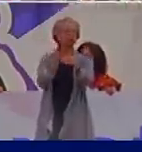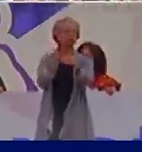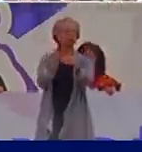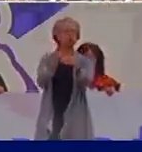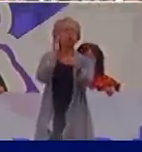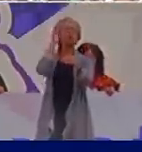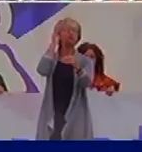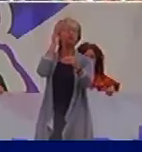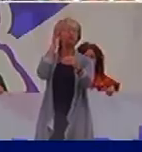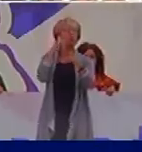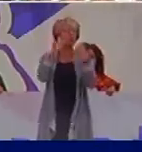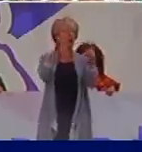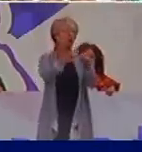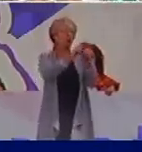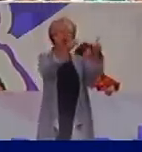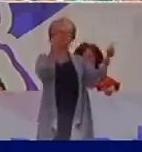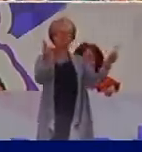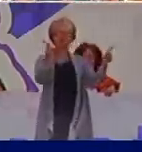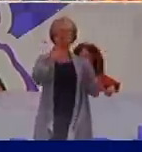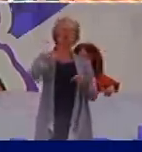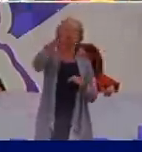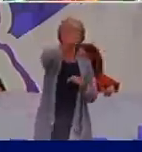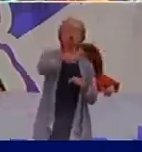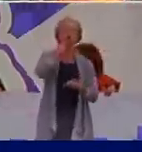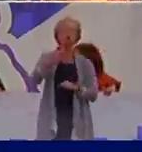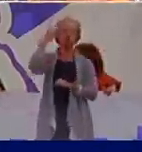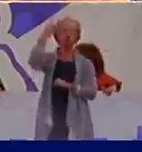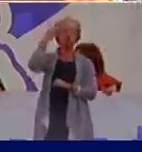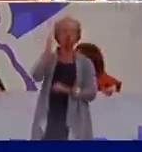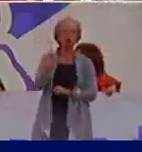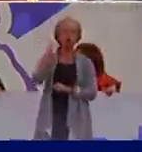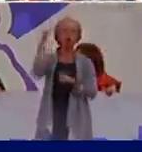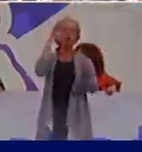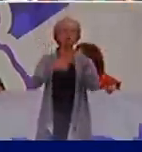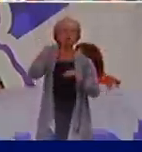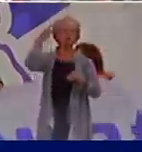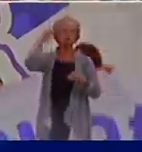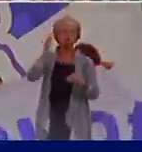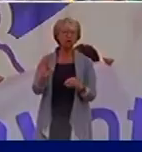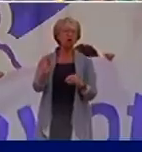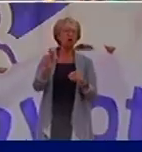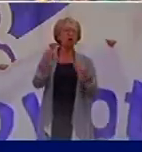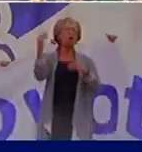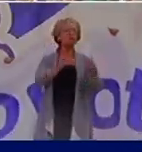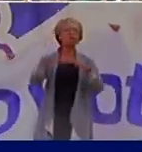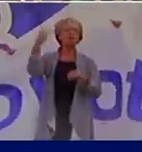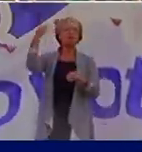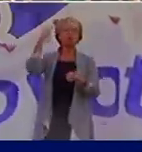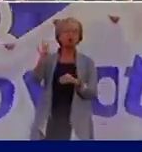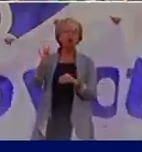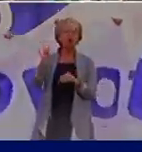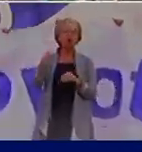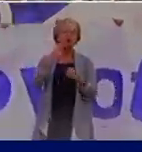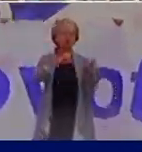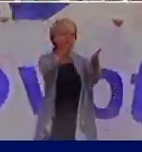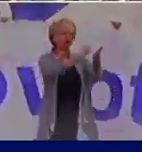dare un futuro a tutti voi. Noi diciamo no, noi votiamo no, noi votiamo no per quello che c'è